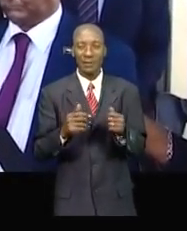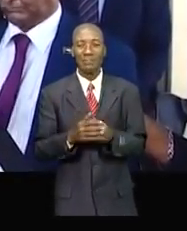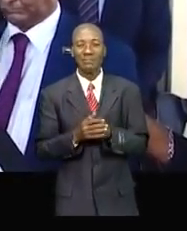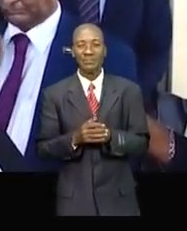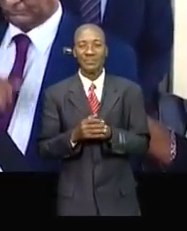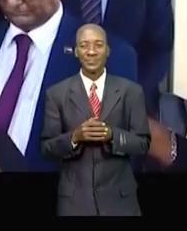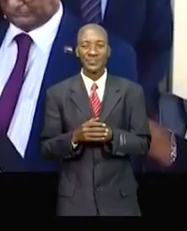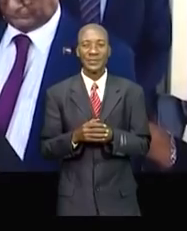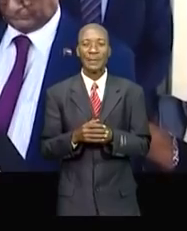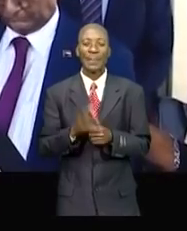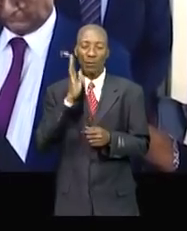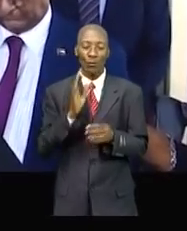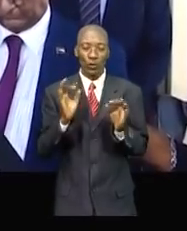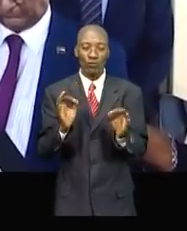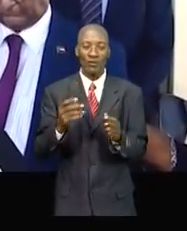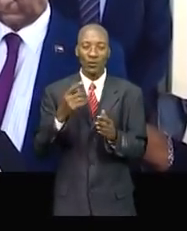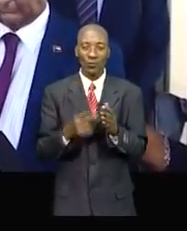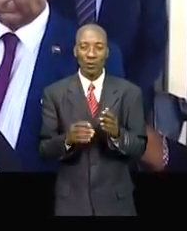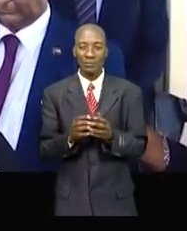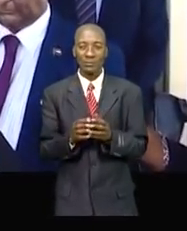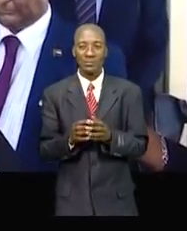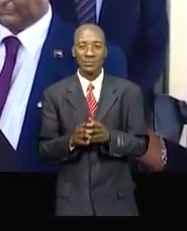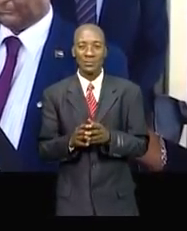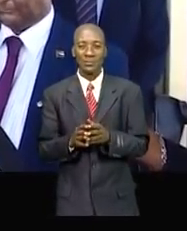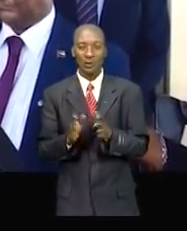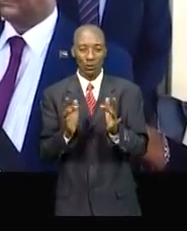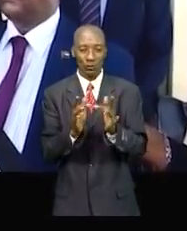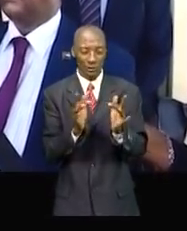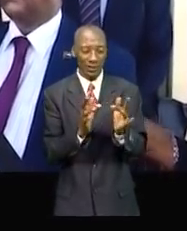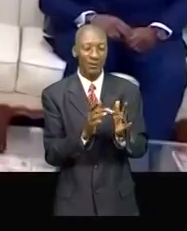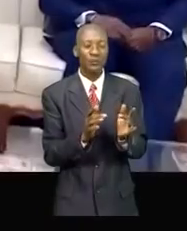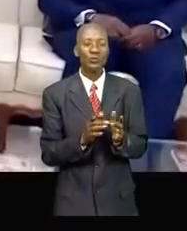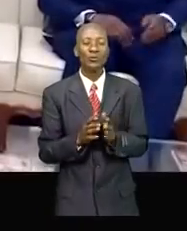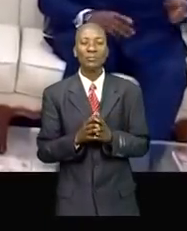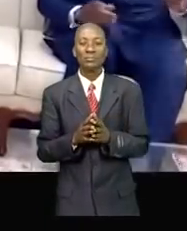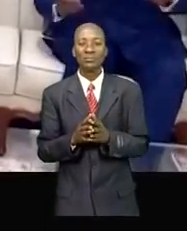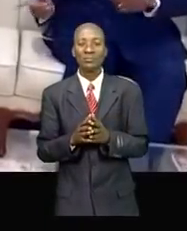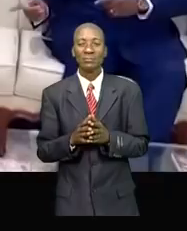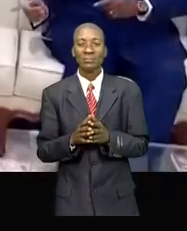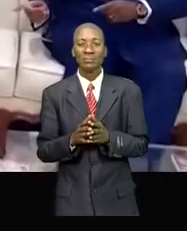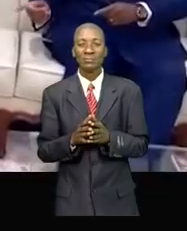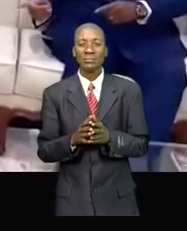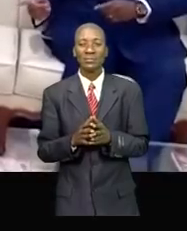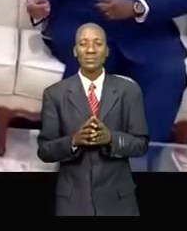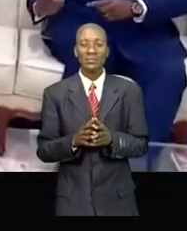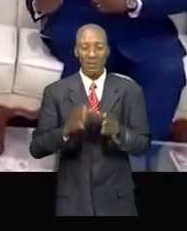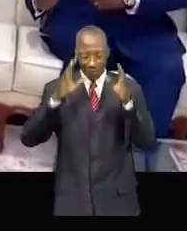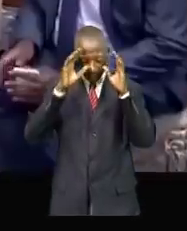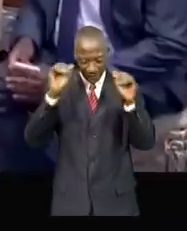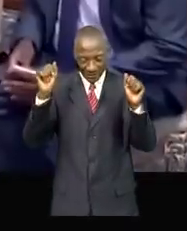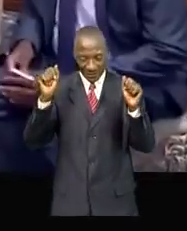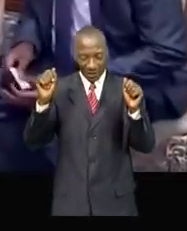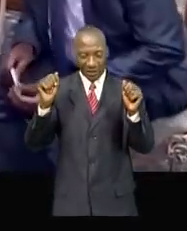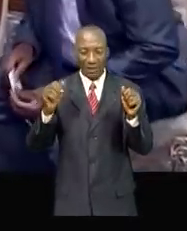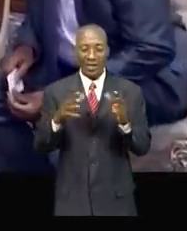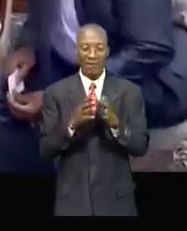des consultations entre son Excellence et Monsieur le Secrétaire Général des Nations Unies